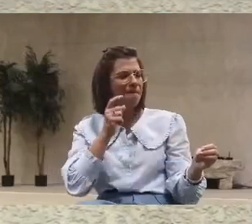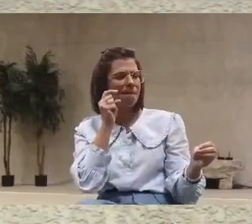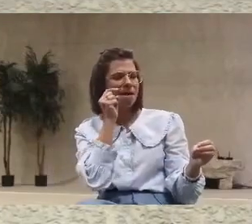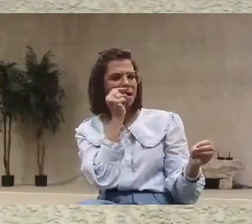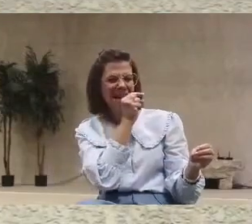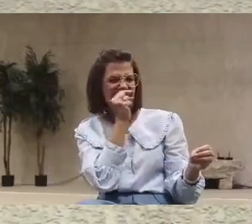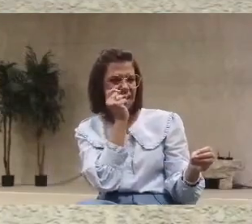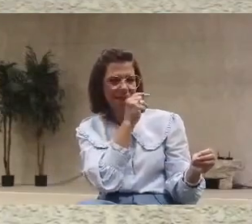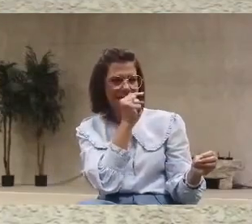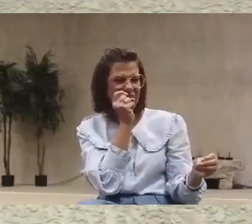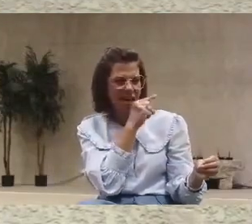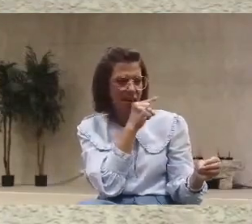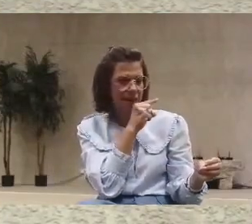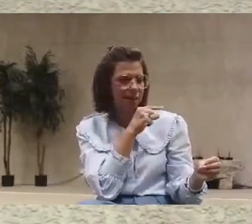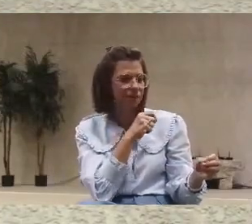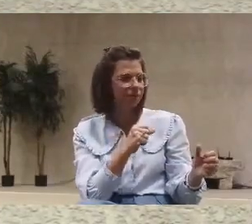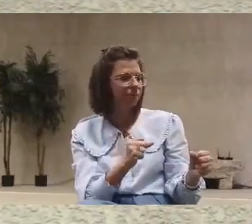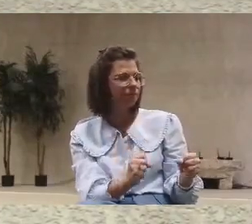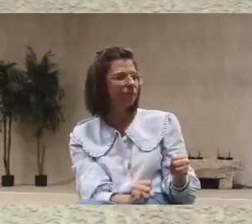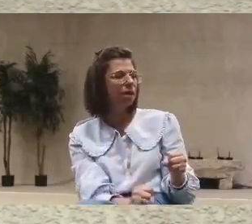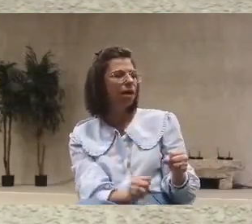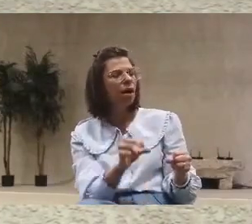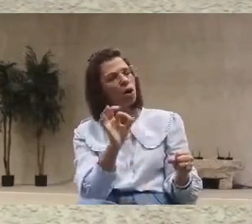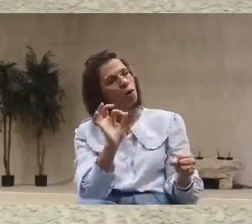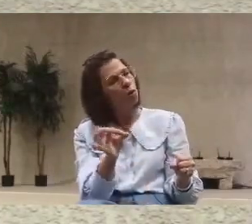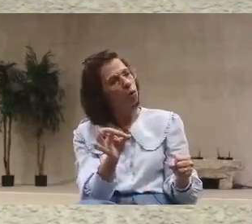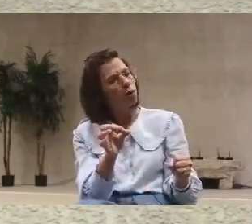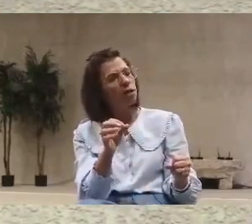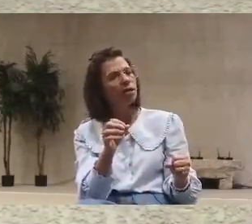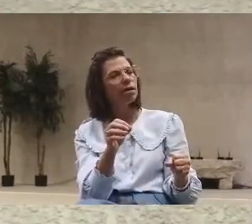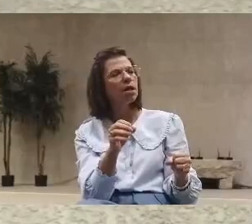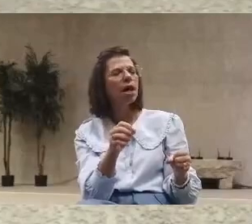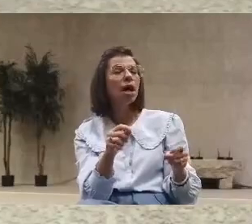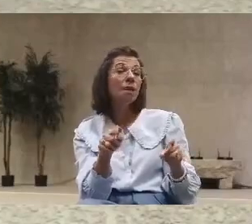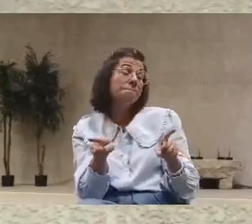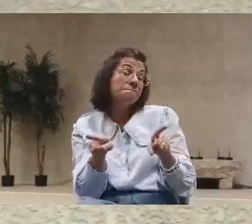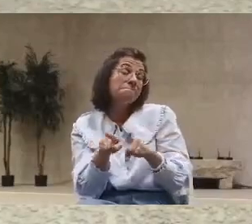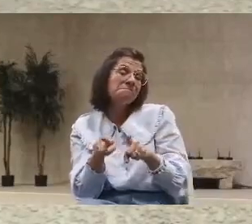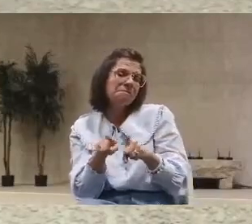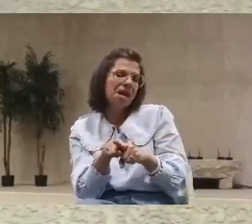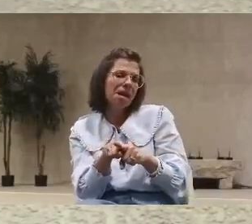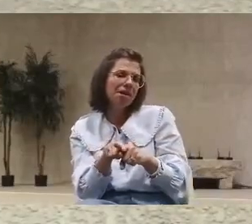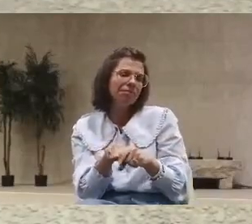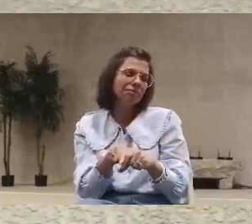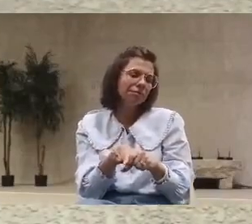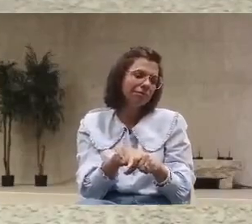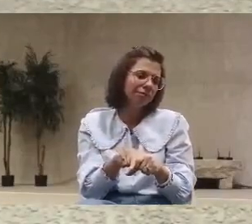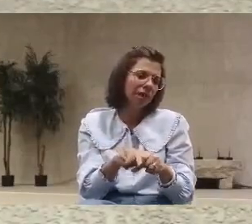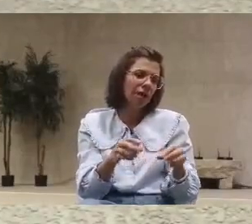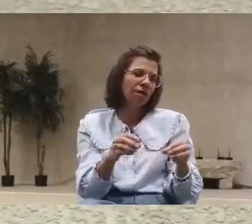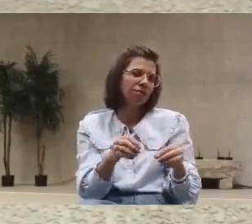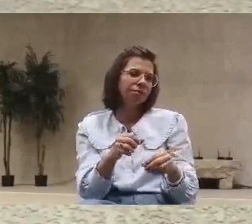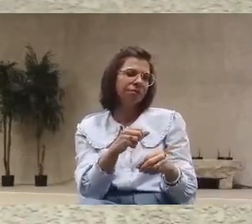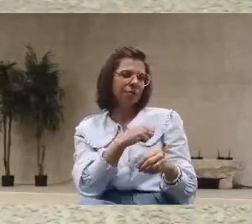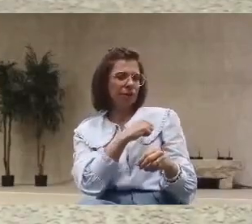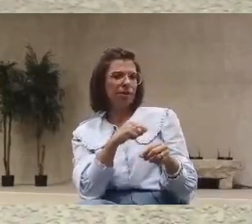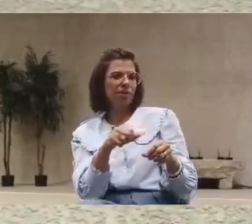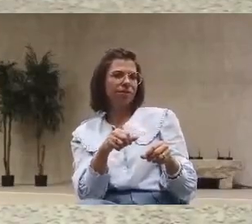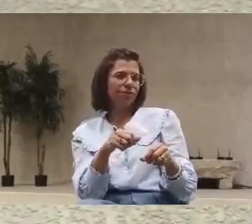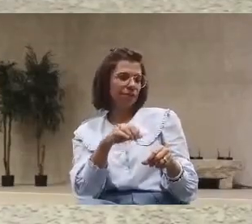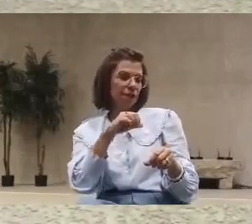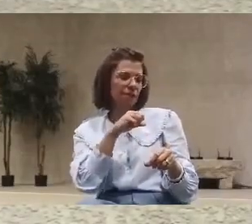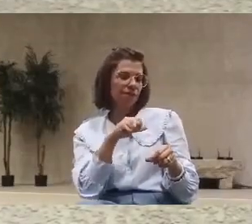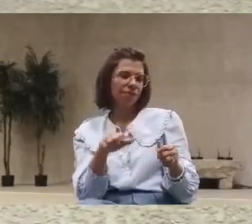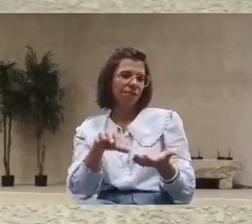y a quelque chose on va et même dans le milieu chrétien il y a beaucoup de jalousie et on va dès qu'il y a quelque chose on va